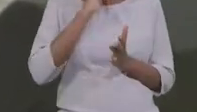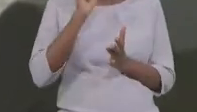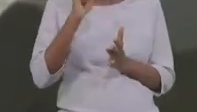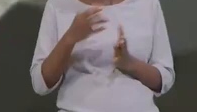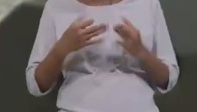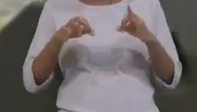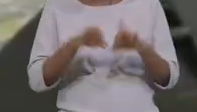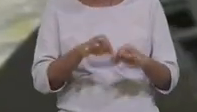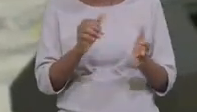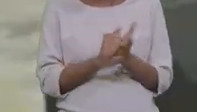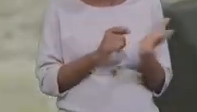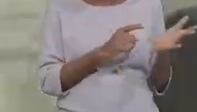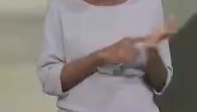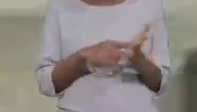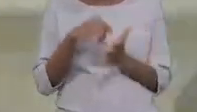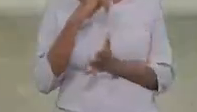si important